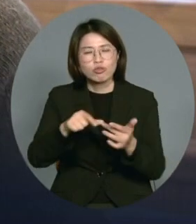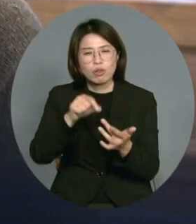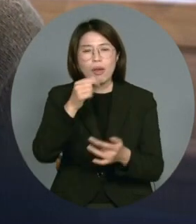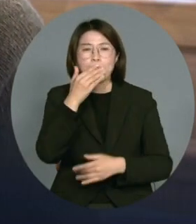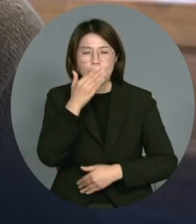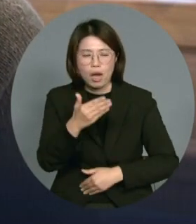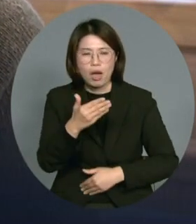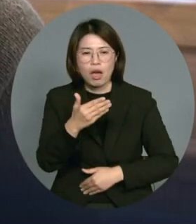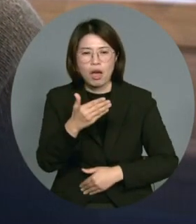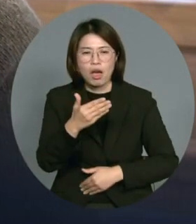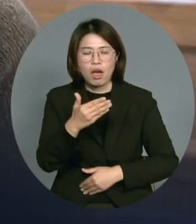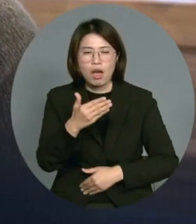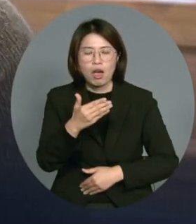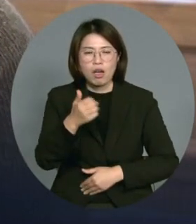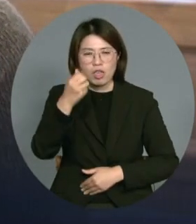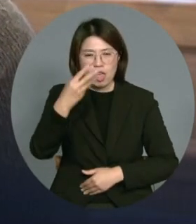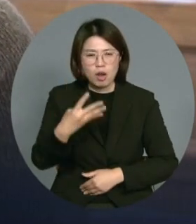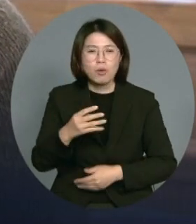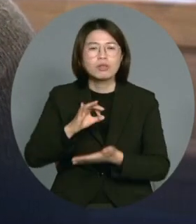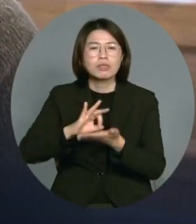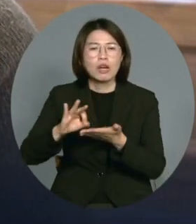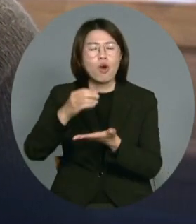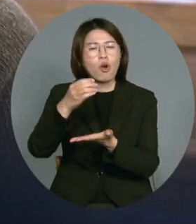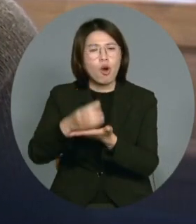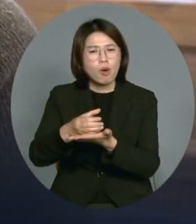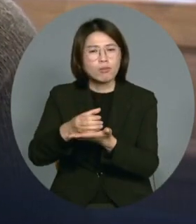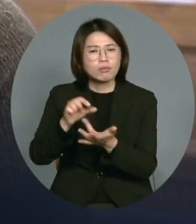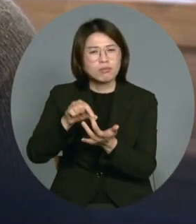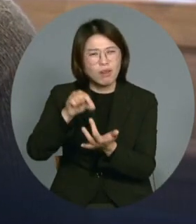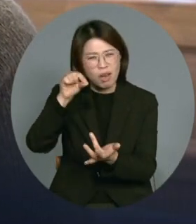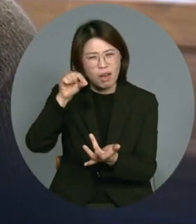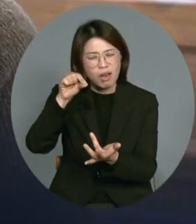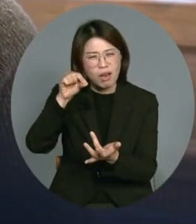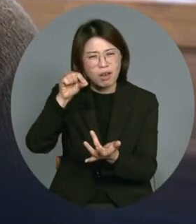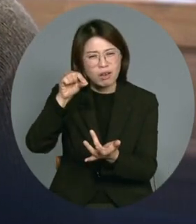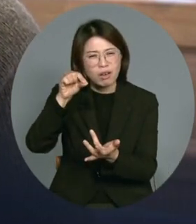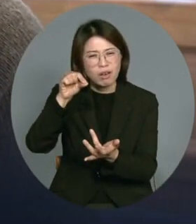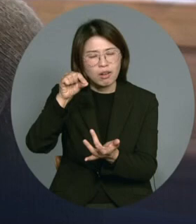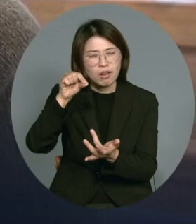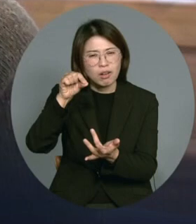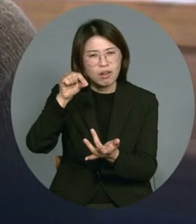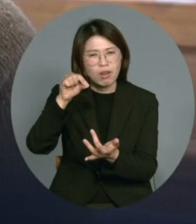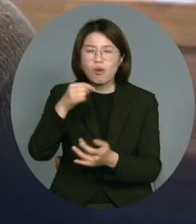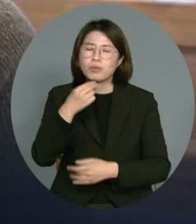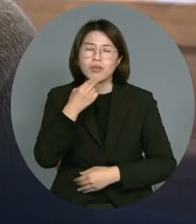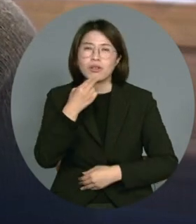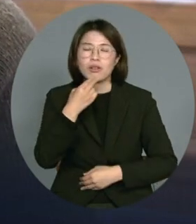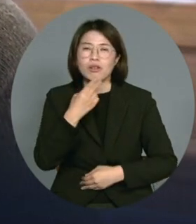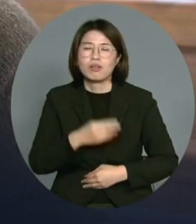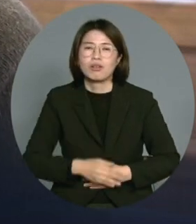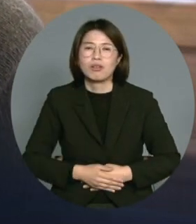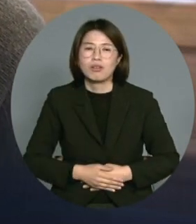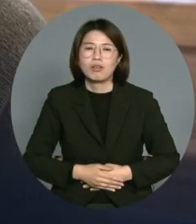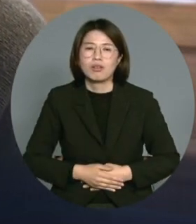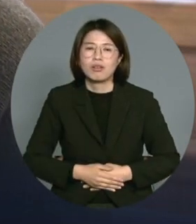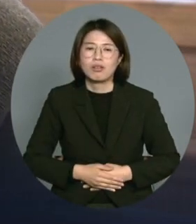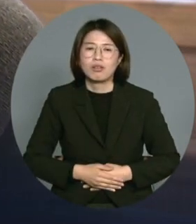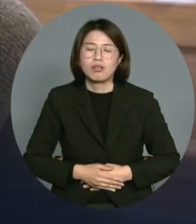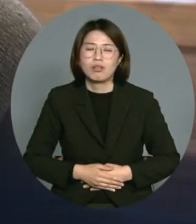있지 제가 다회용기를 선택하겠다고 하는 그런 옵션은 전혀 없잖아요.